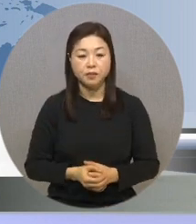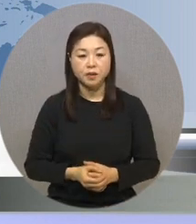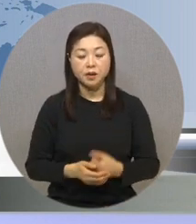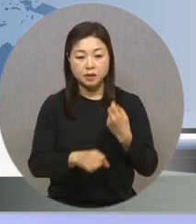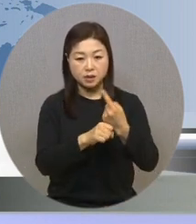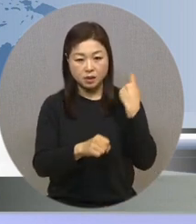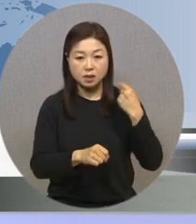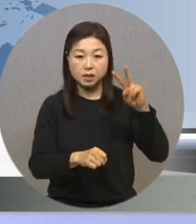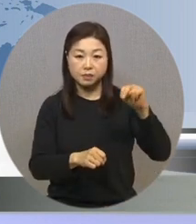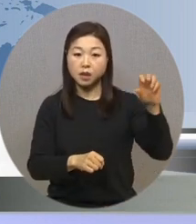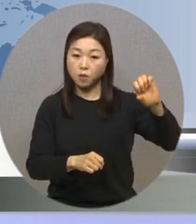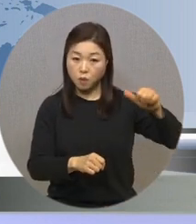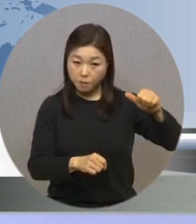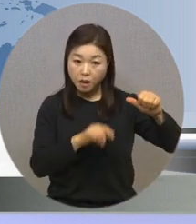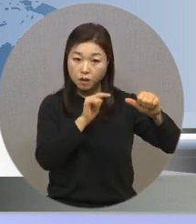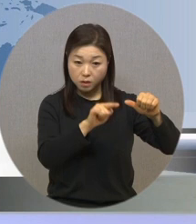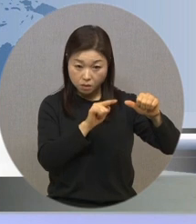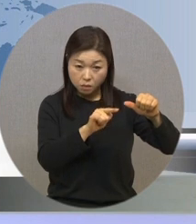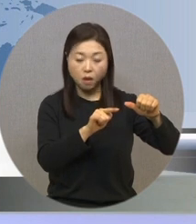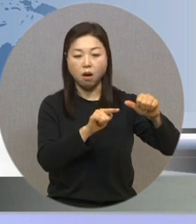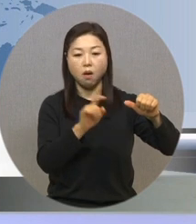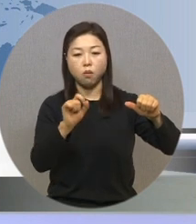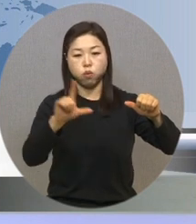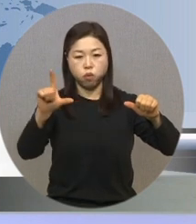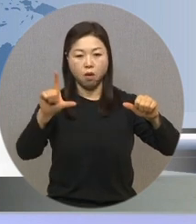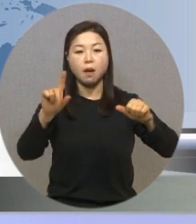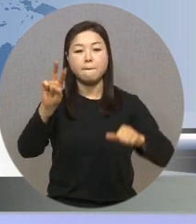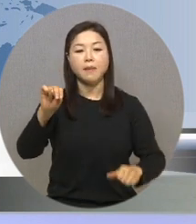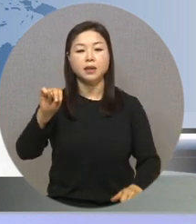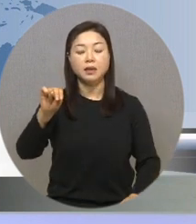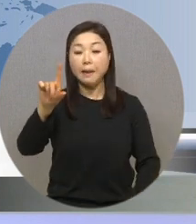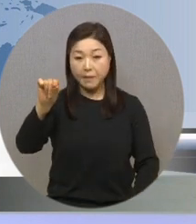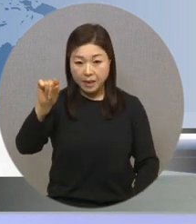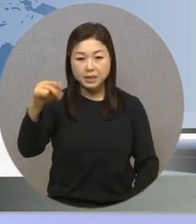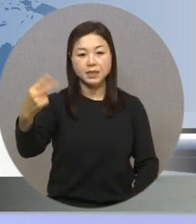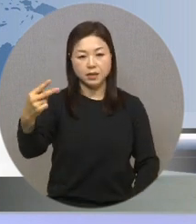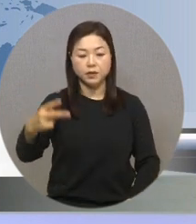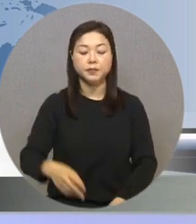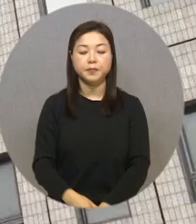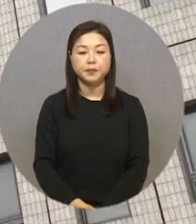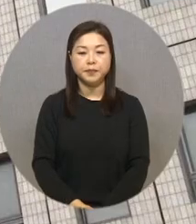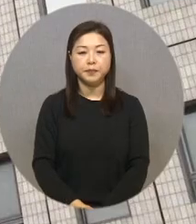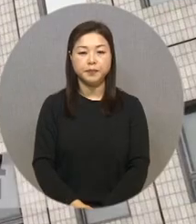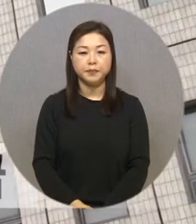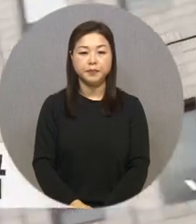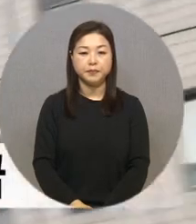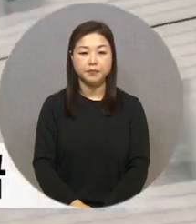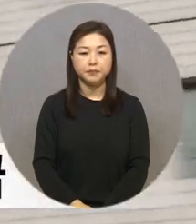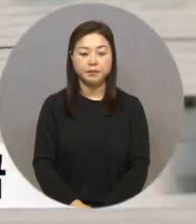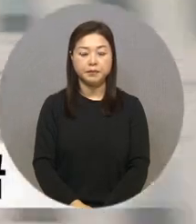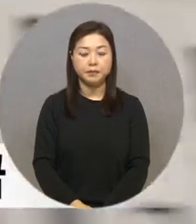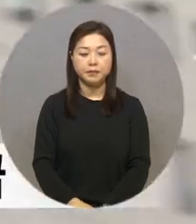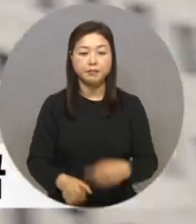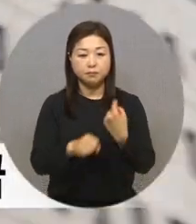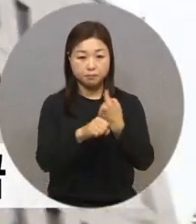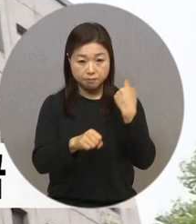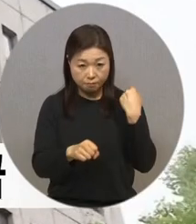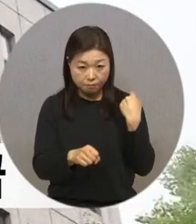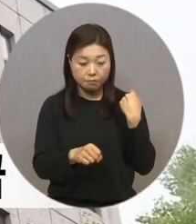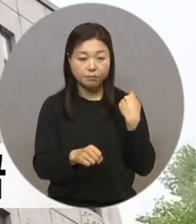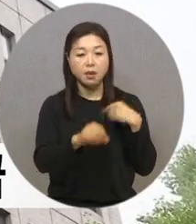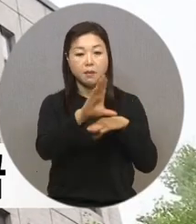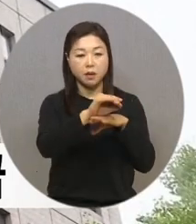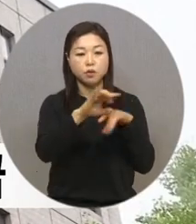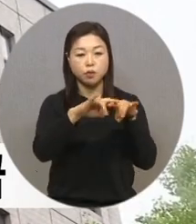2 500여대를 지원한 것보다 약 12,000 대에 늘린 것입니다 지난해 방통위는 TV